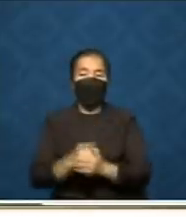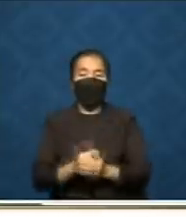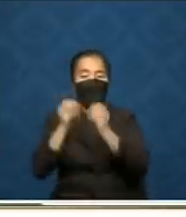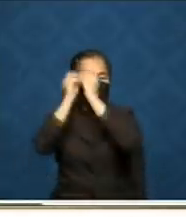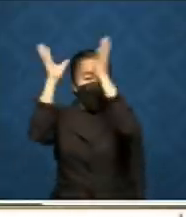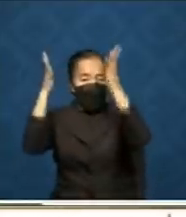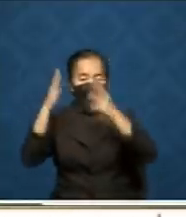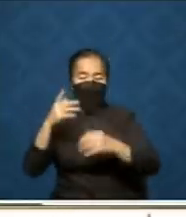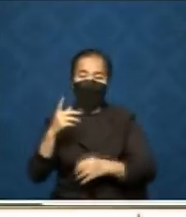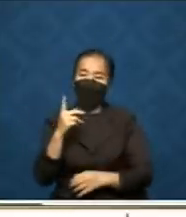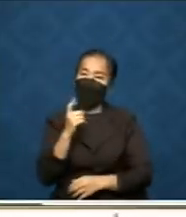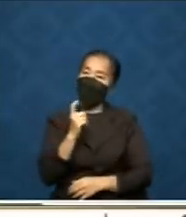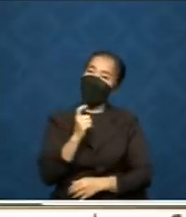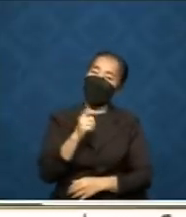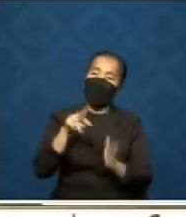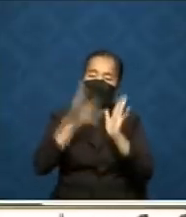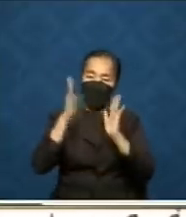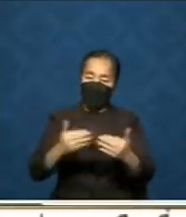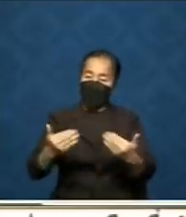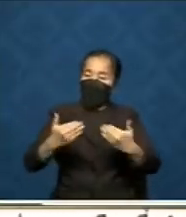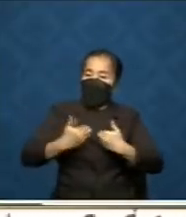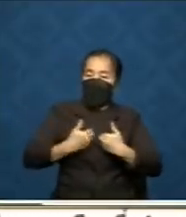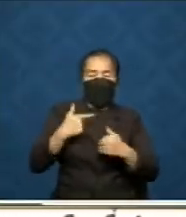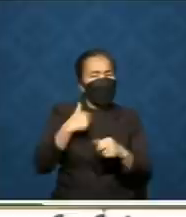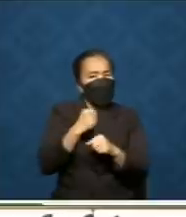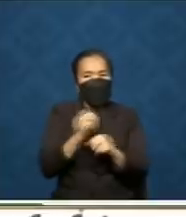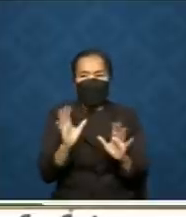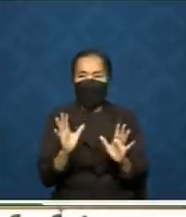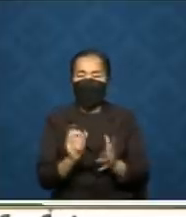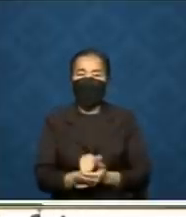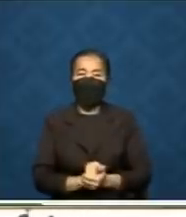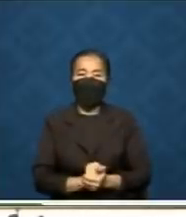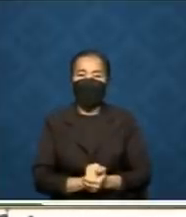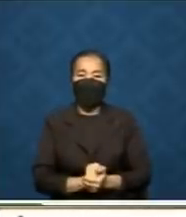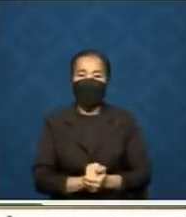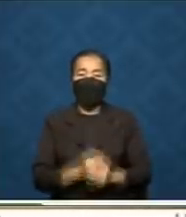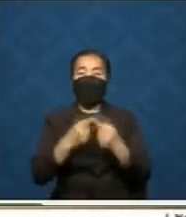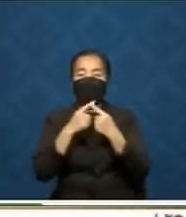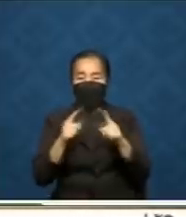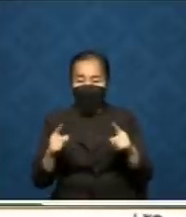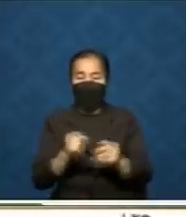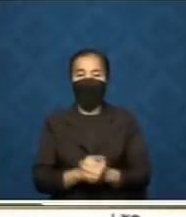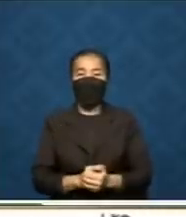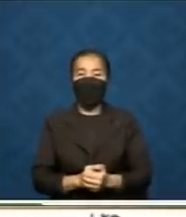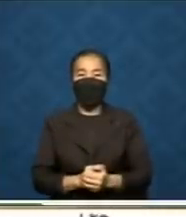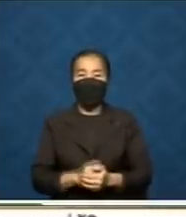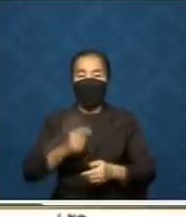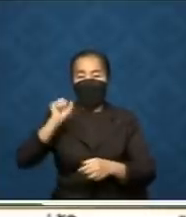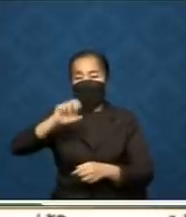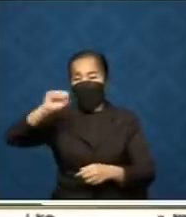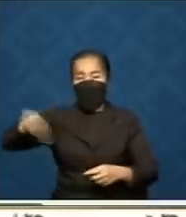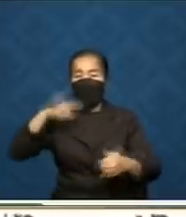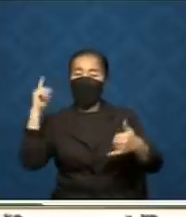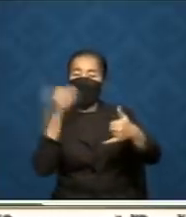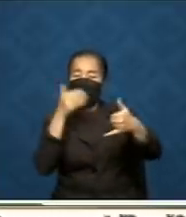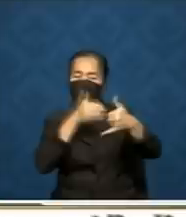ใบแอดต้องหาเรื่องเขาไม่กระทำจริงแต่เพื่อนพูดมา 24วันนี่